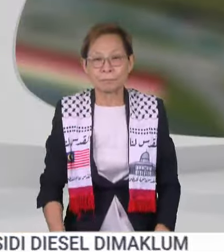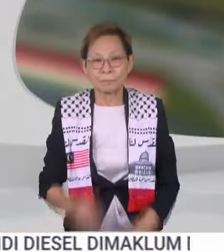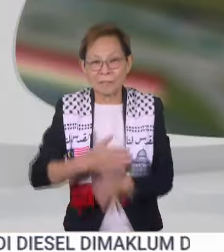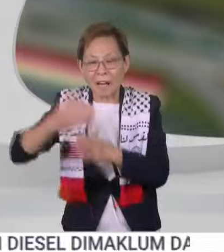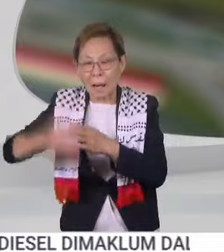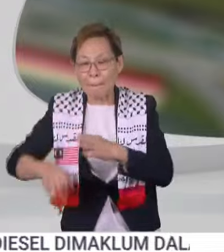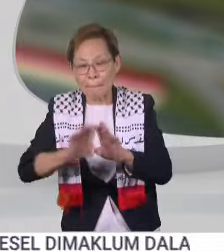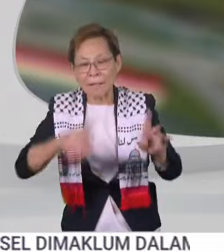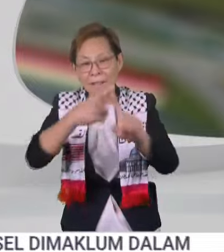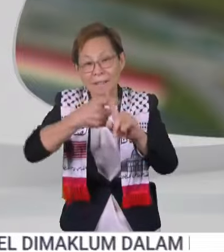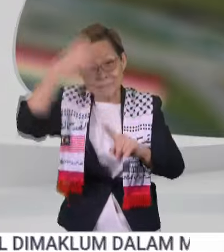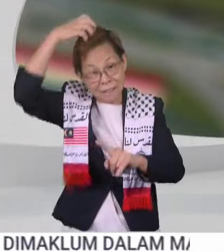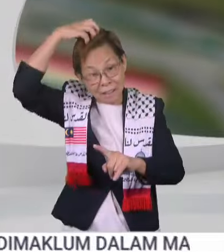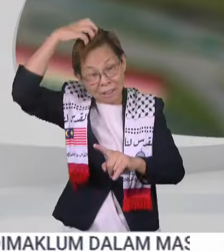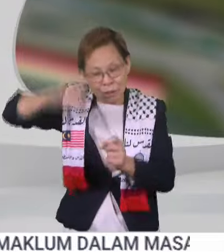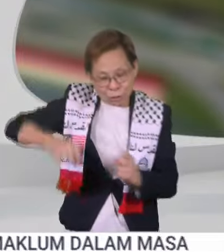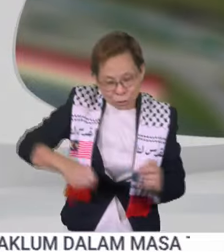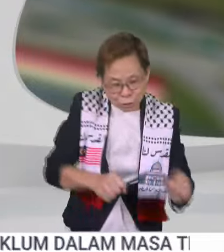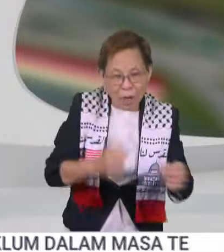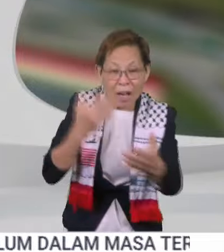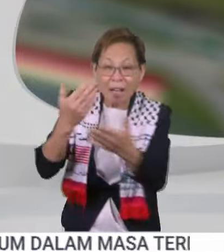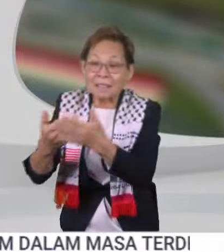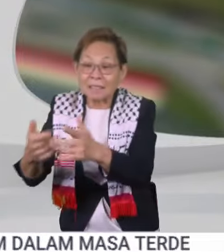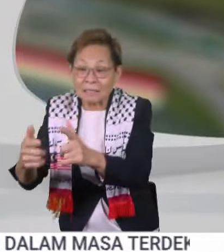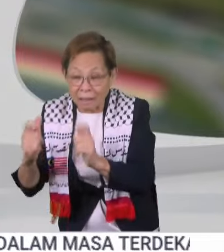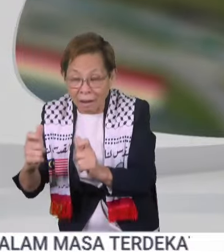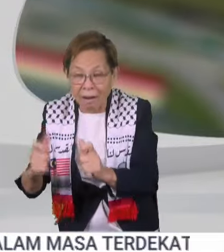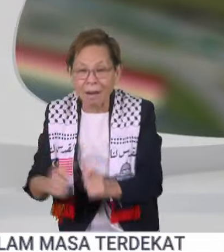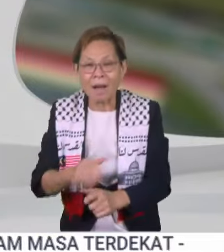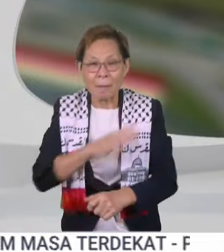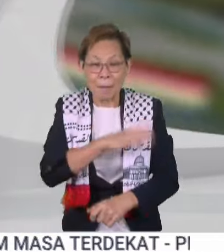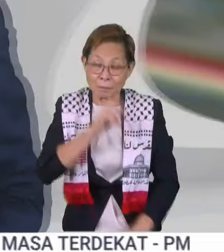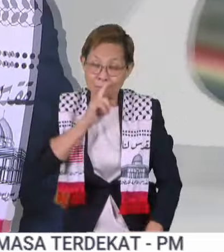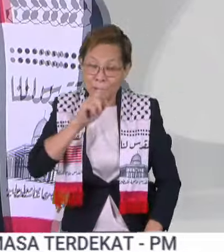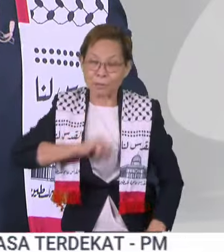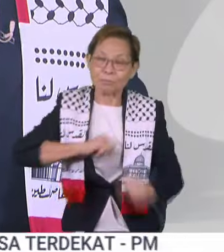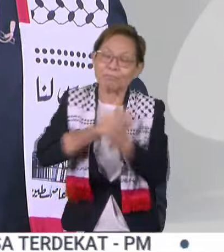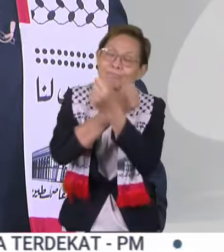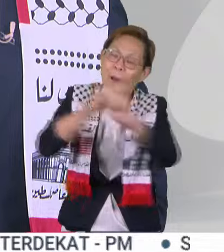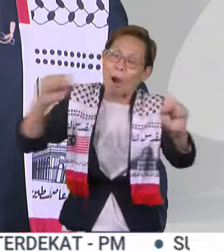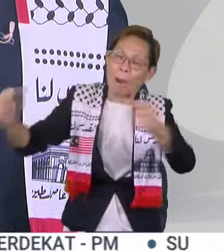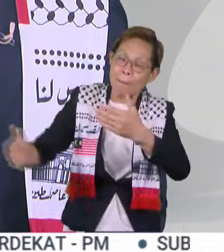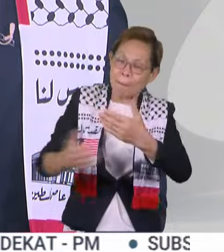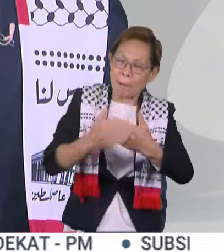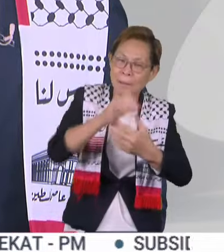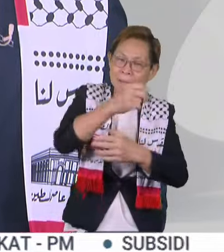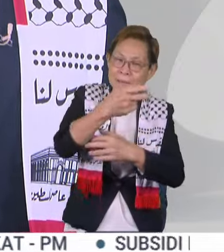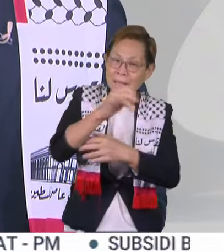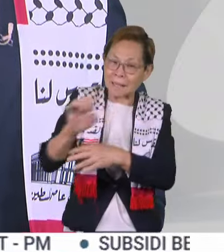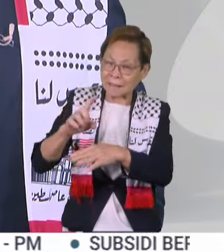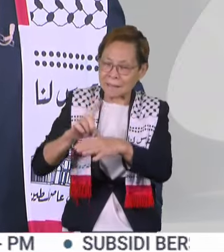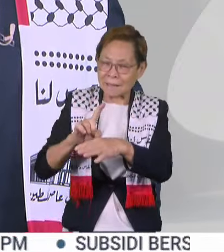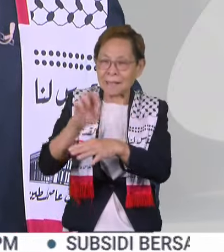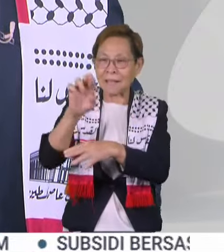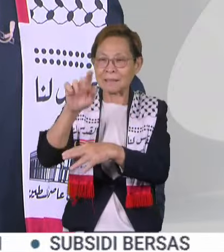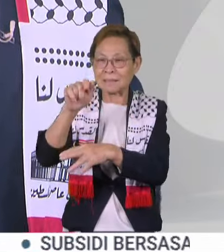Sekian paparan berita dari Selangor, dari Sungai ke Segara. Palestin pasti merdeka. Kembali bersama dengan Sahi. Silakan Sahi di Angkasa